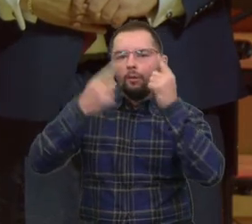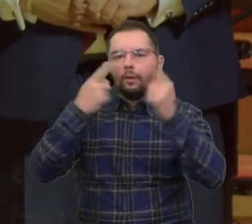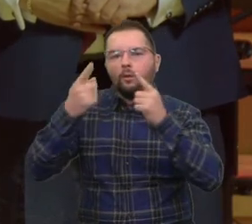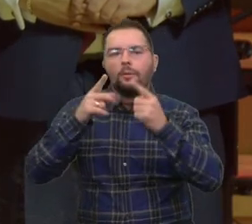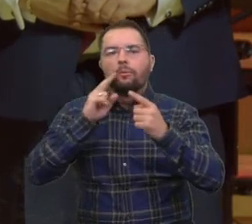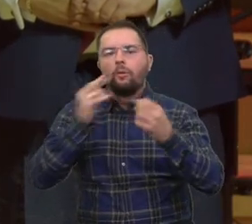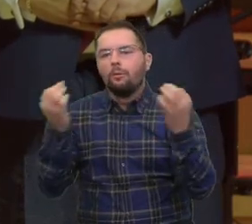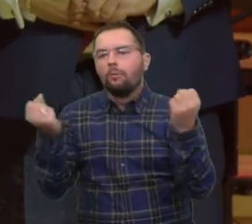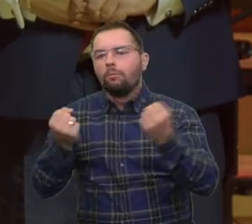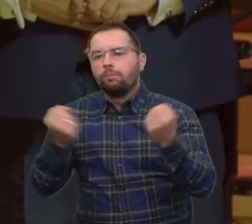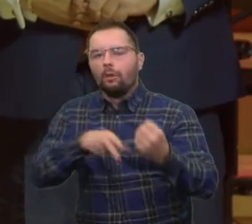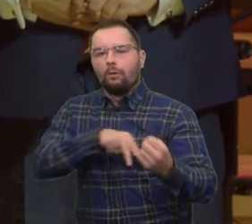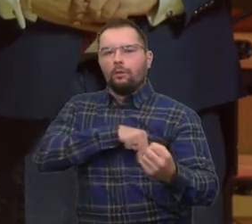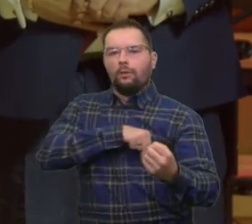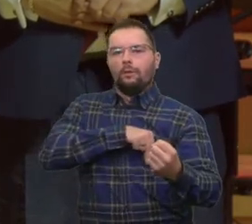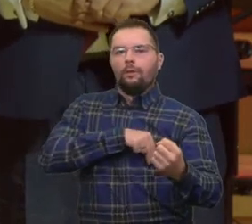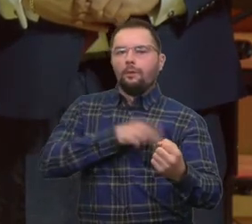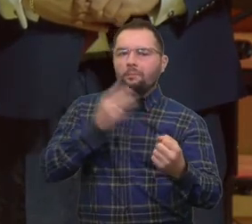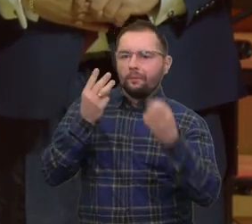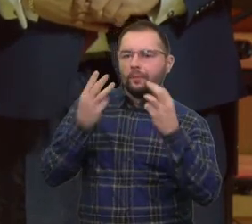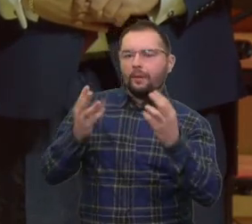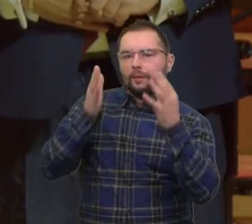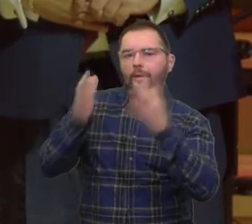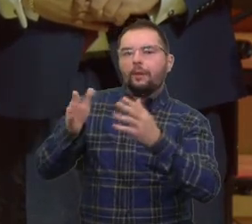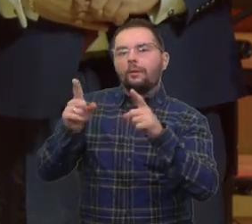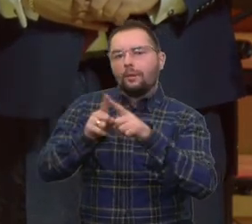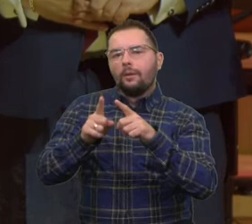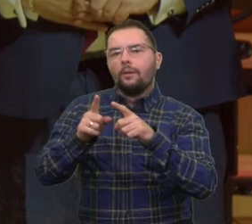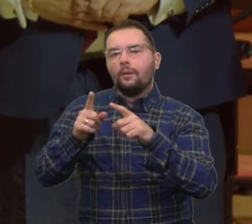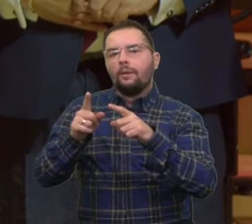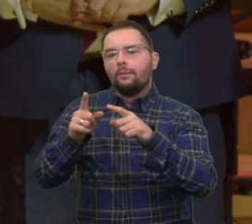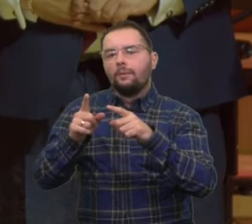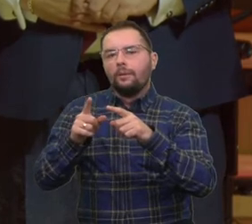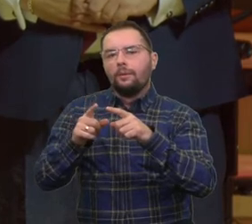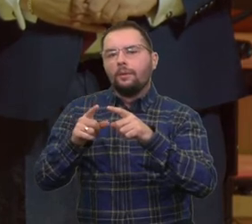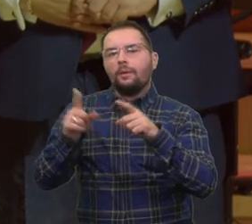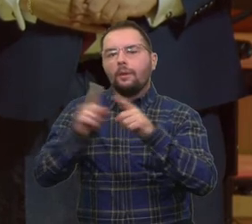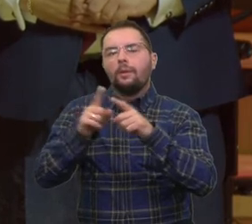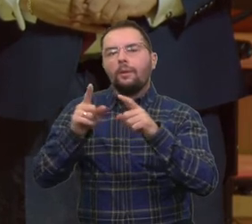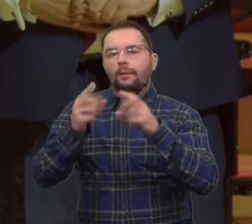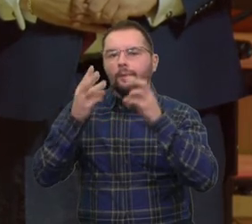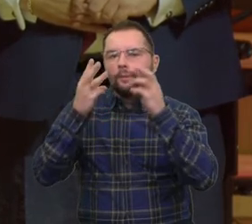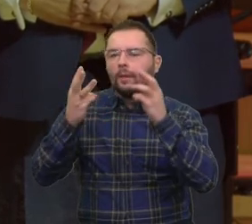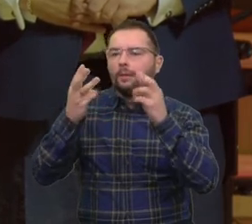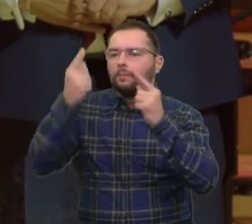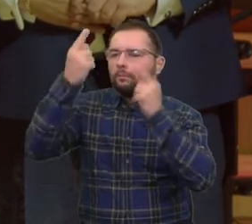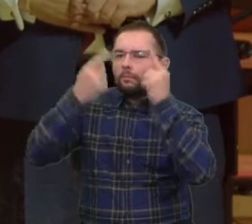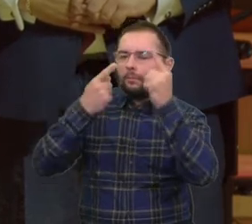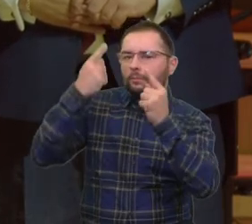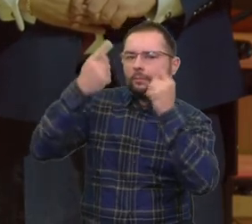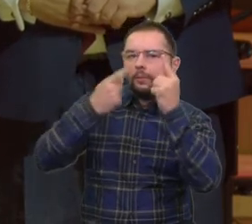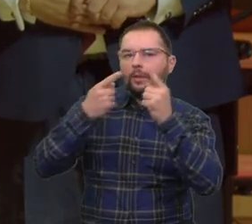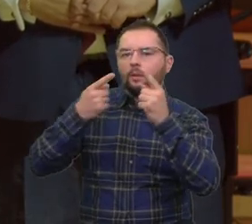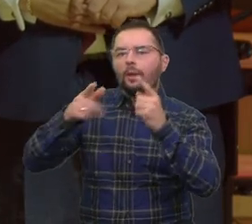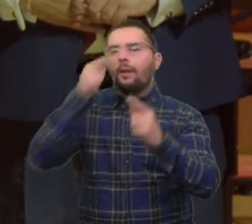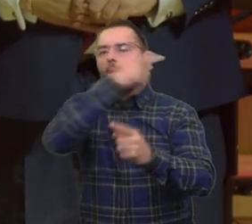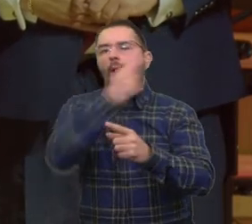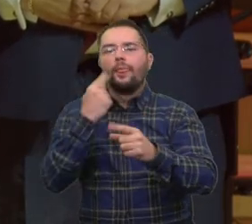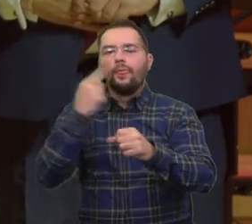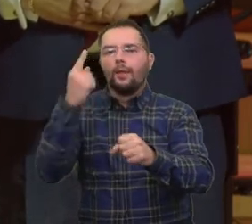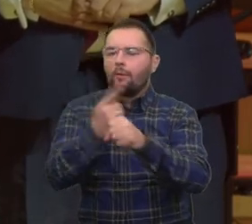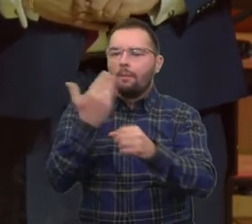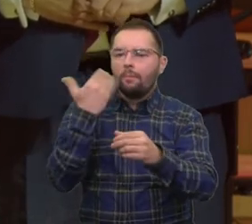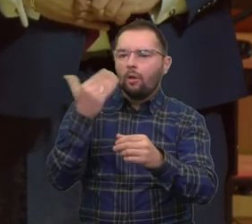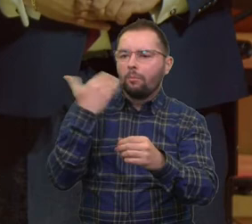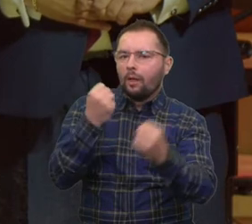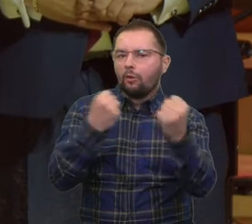honorową odznakę, dziękując panu premierowi za szereg zasług. Ta refleksja polegała na tym, że tamta decyzja była